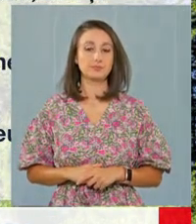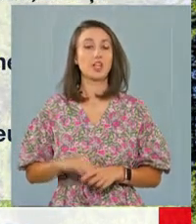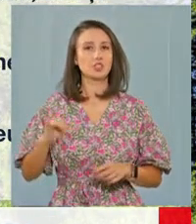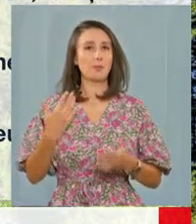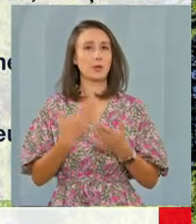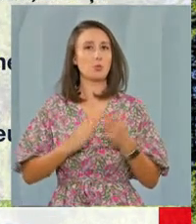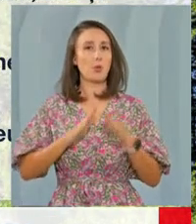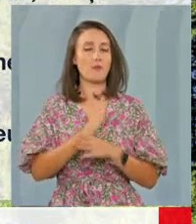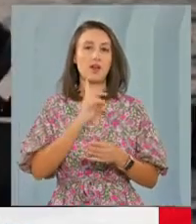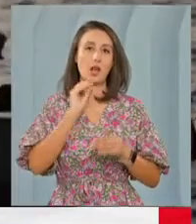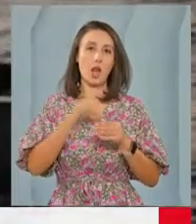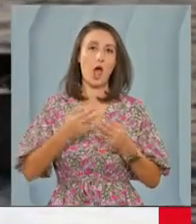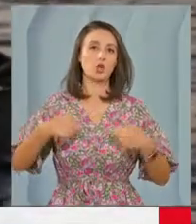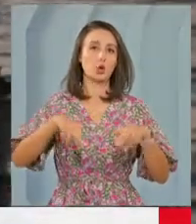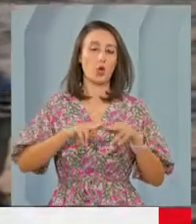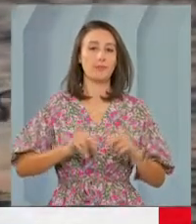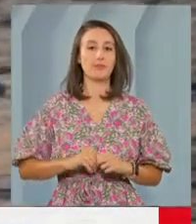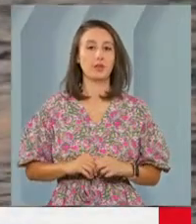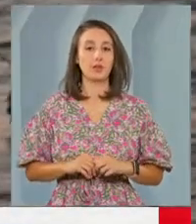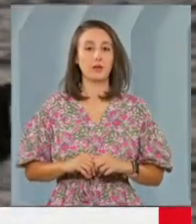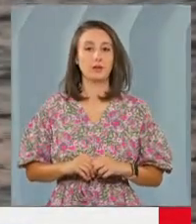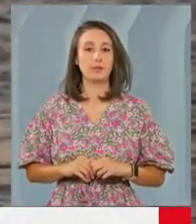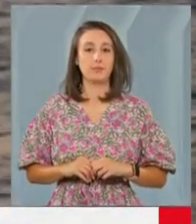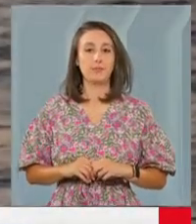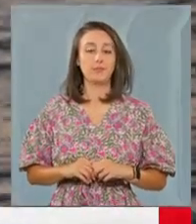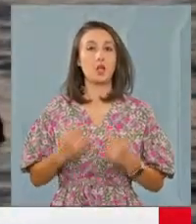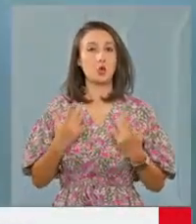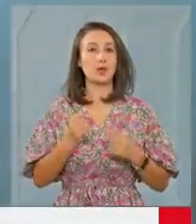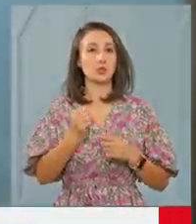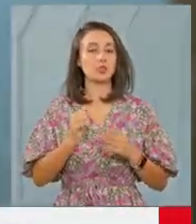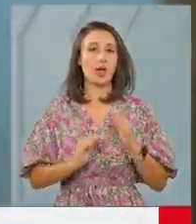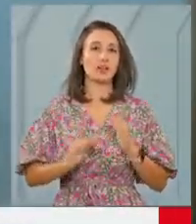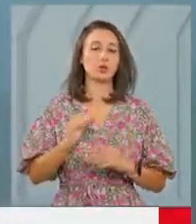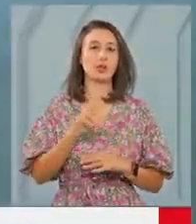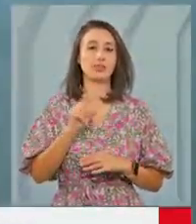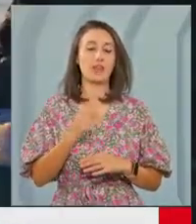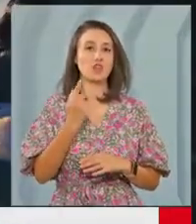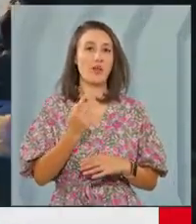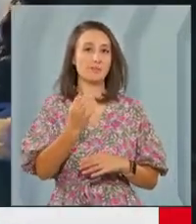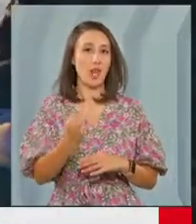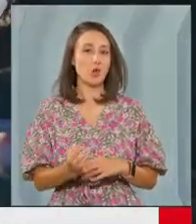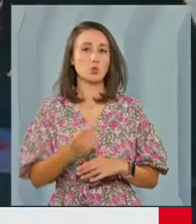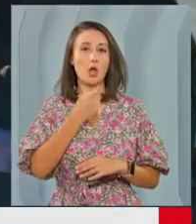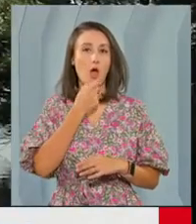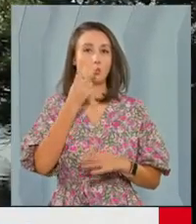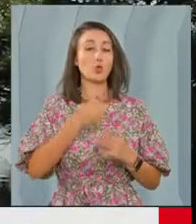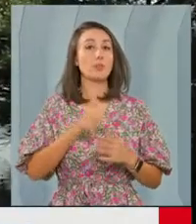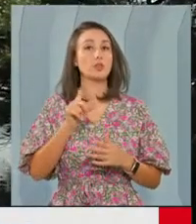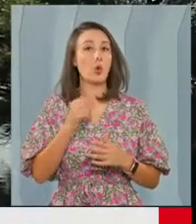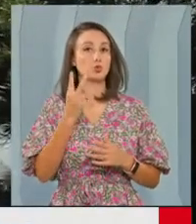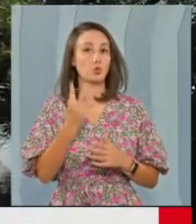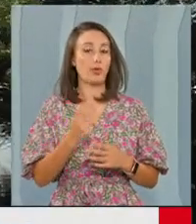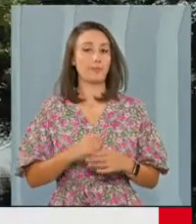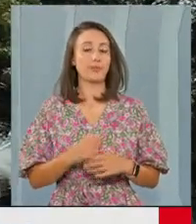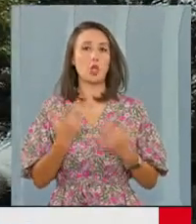merge către promovarea interna potrivit datelor din ultimul an numărul de turiști a crescut cu 37% în anul 2022